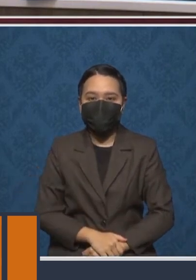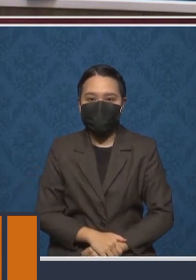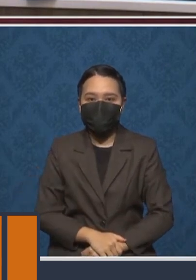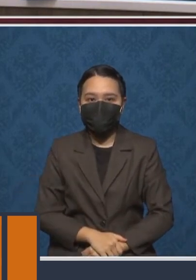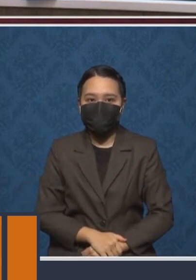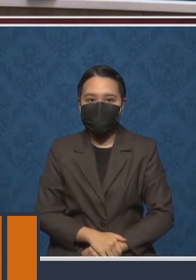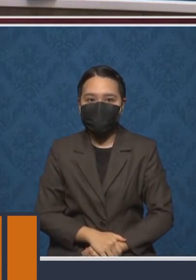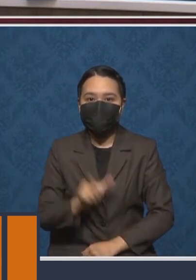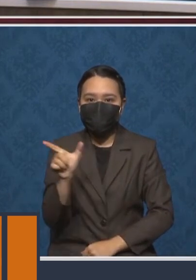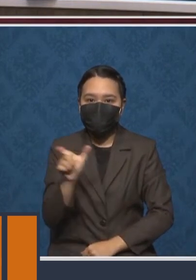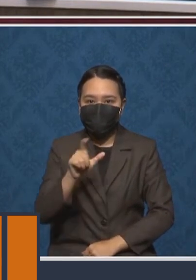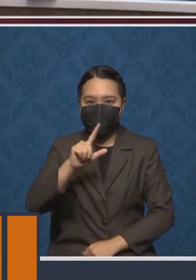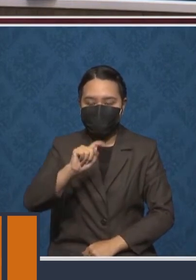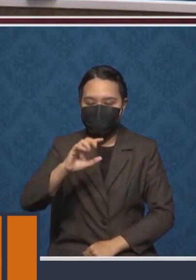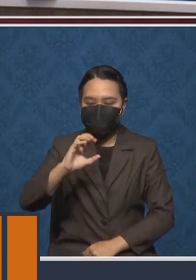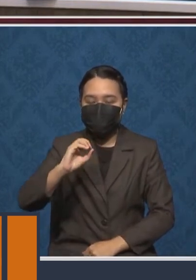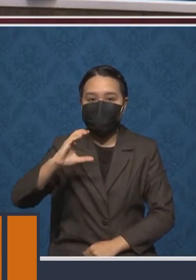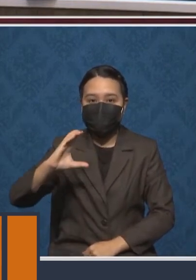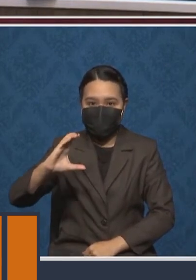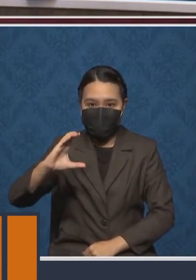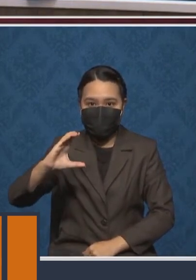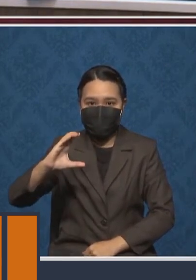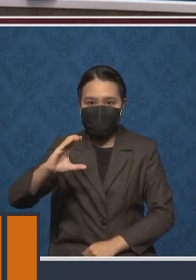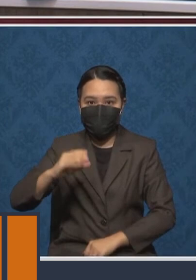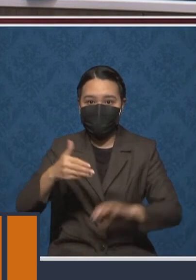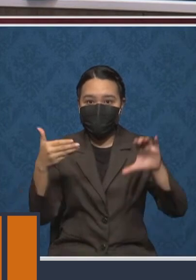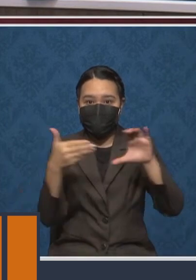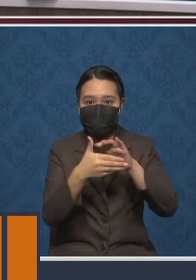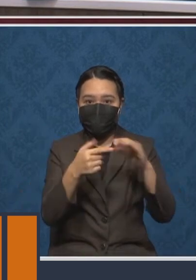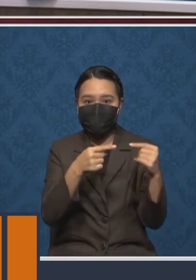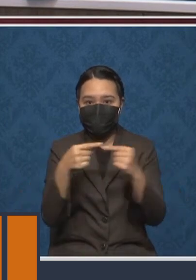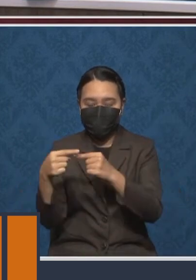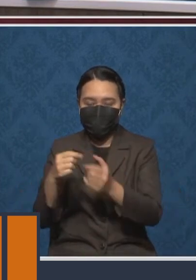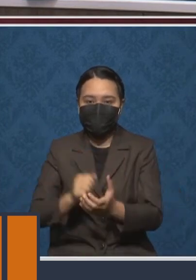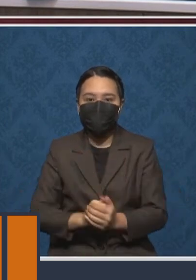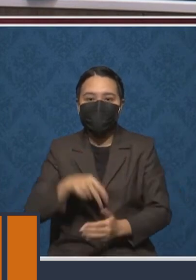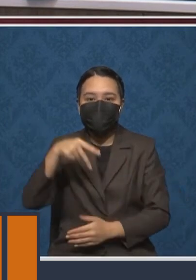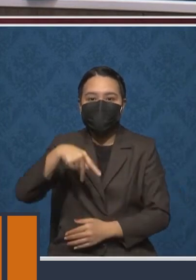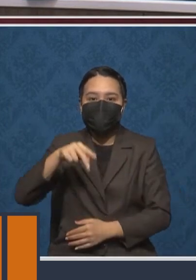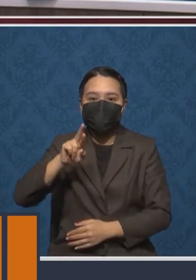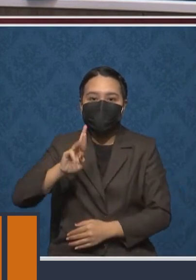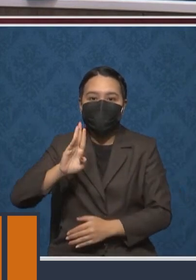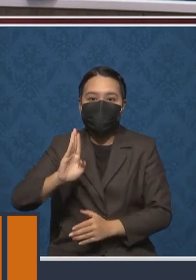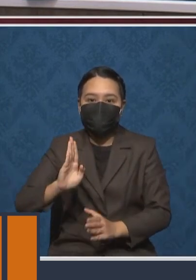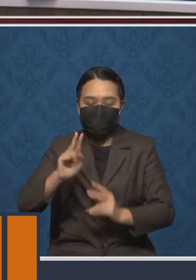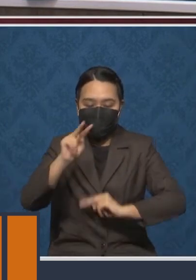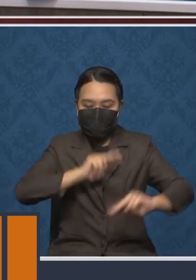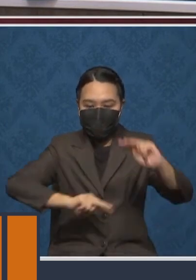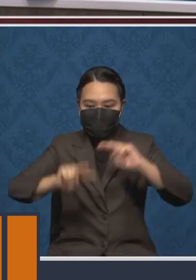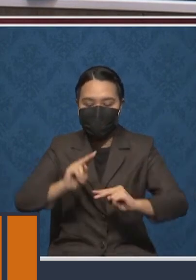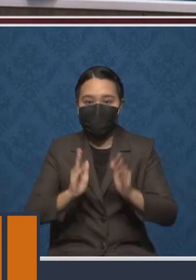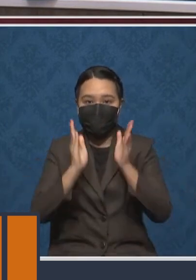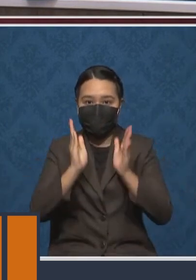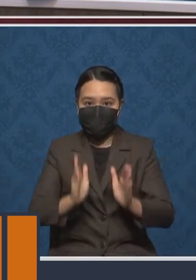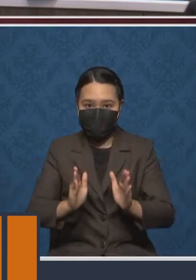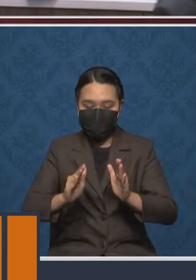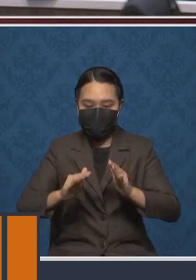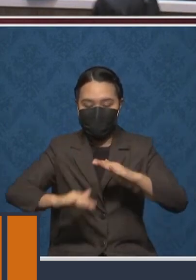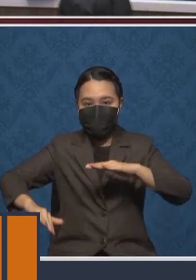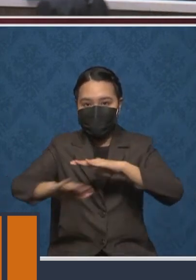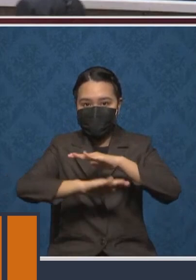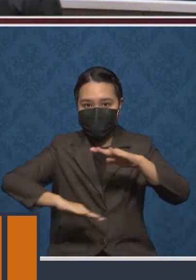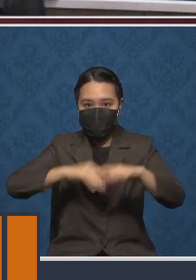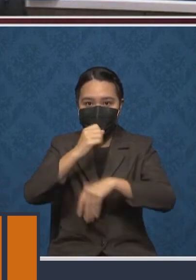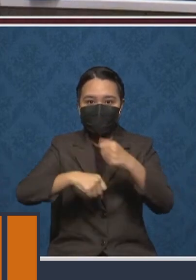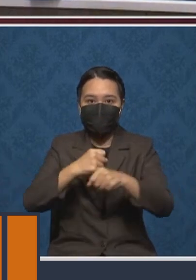UNTOC นะครับขอสไลด์ถัดไปครับพระราชบัญญัตินี้นะครับเป็นพระราชบัญญัติคุ้มครองพยานที่เกิดขึ้นมาแล้วนะครับตั้งแต่ปี2546ครับเดิ